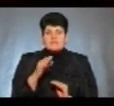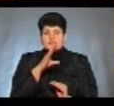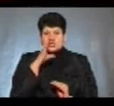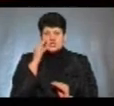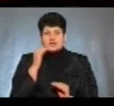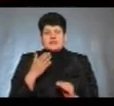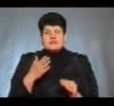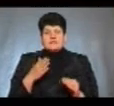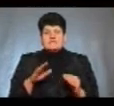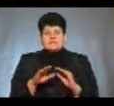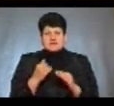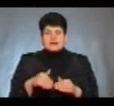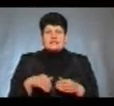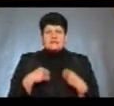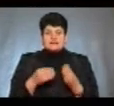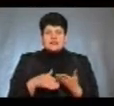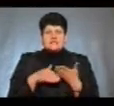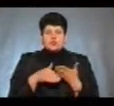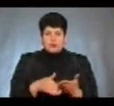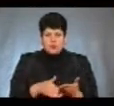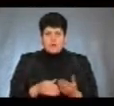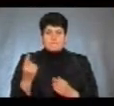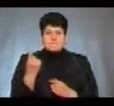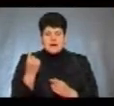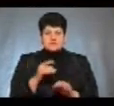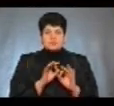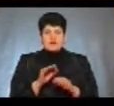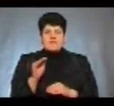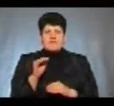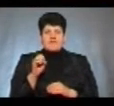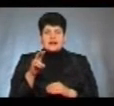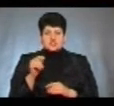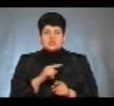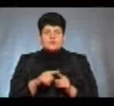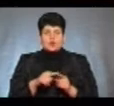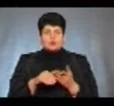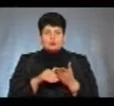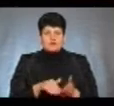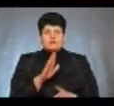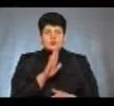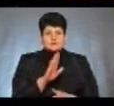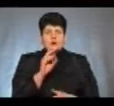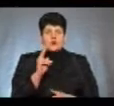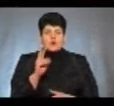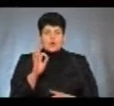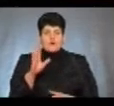і надавали допомогу Віталію Гнатишину. Першим свідчив фельдшер швидкої допомоги Володимир Коваль.